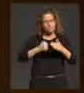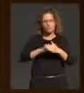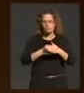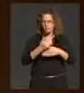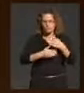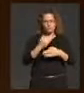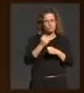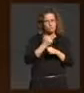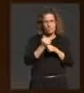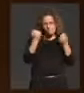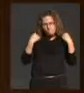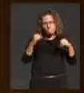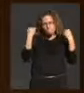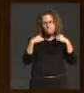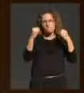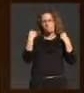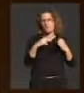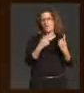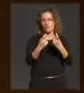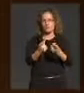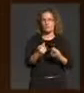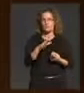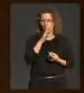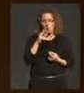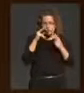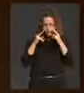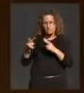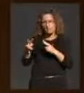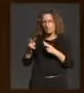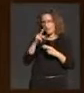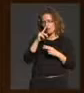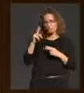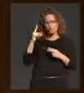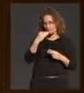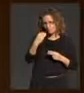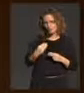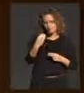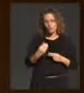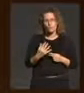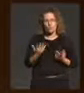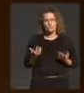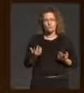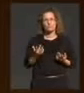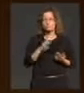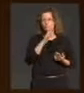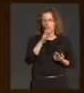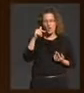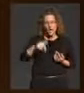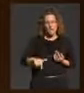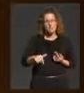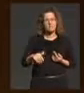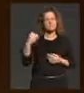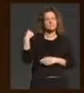Duela urtebete batzar honetan, zuzendaritza batzarentzat, futbol oinarriko egitura indartzea helburu estrategikoa